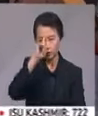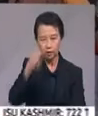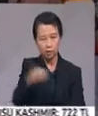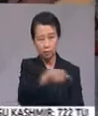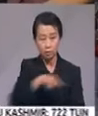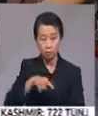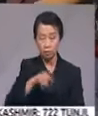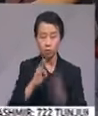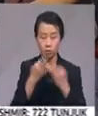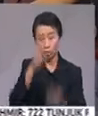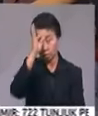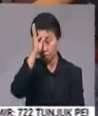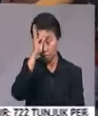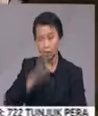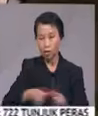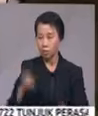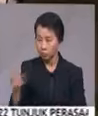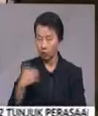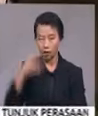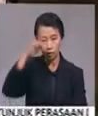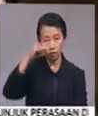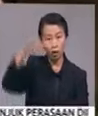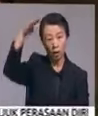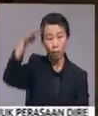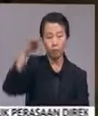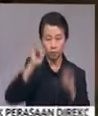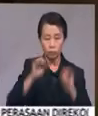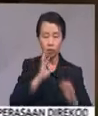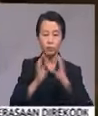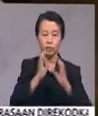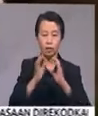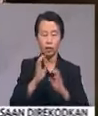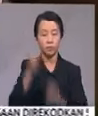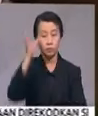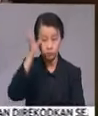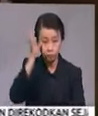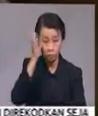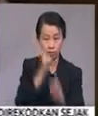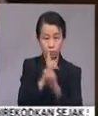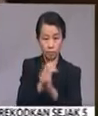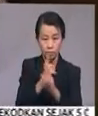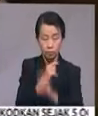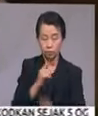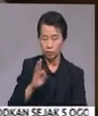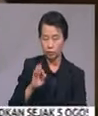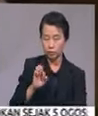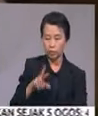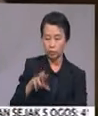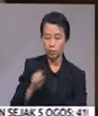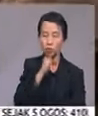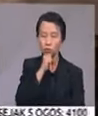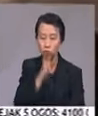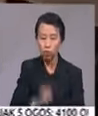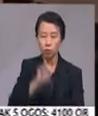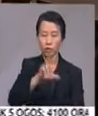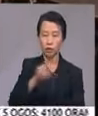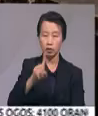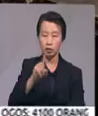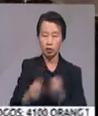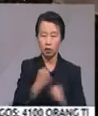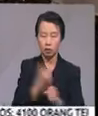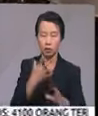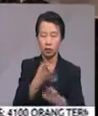Tamil, Zubair mempunyai seorang abang yang fasih berbahasa Mandarin. Muhammad Faris yang kini berusia 31 tahun